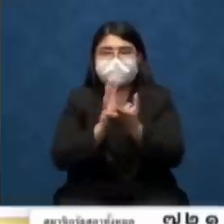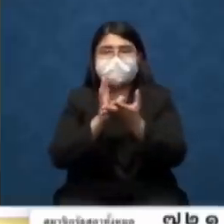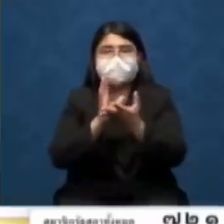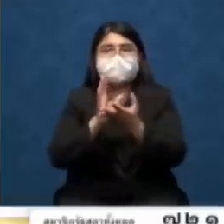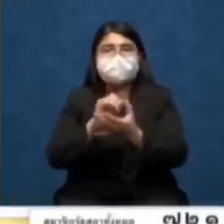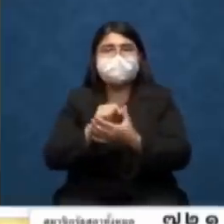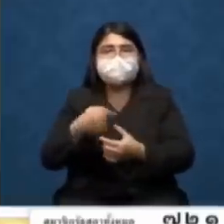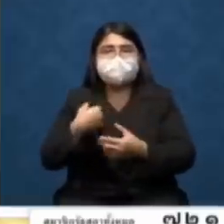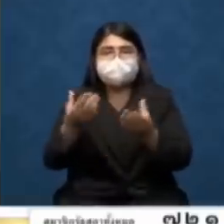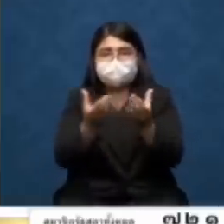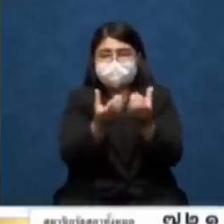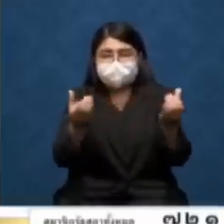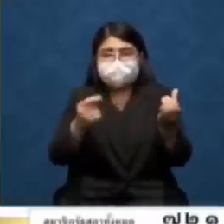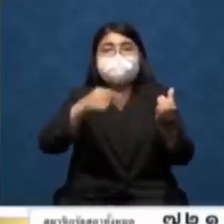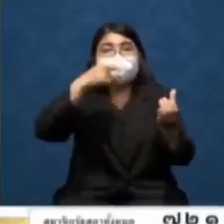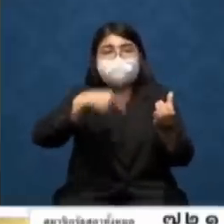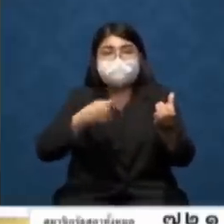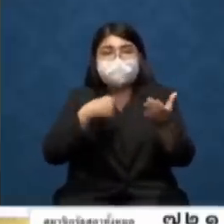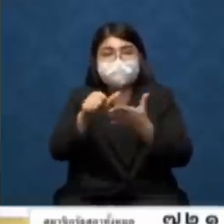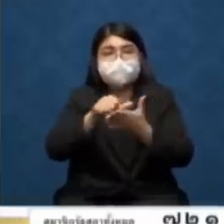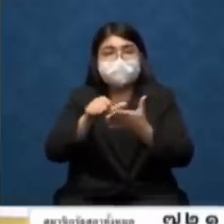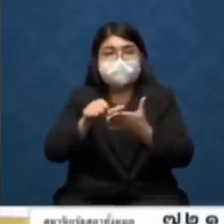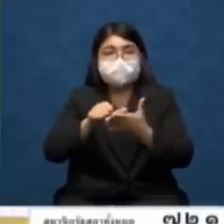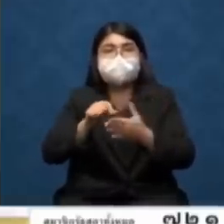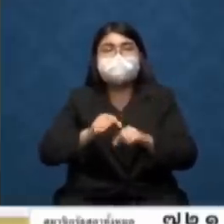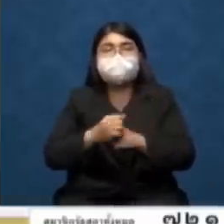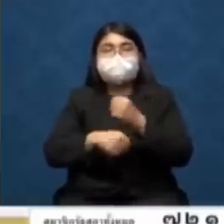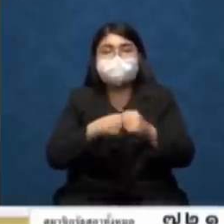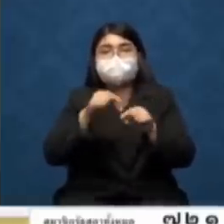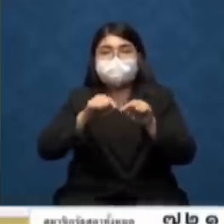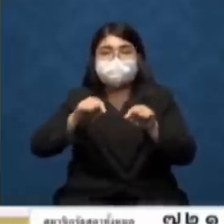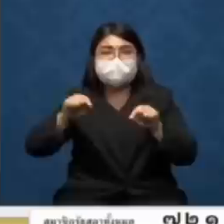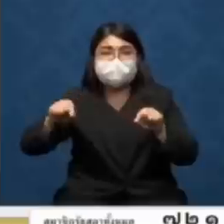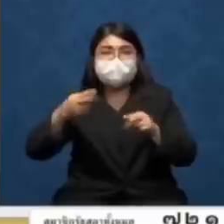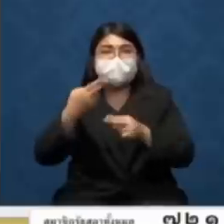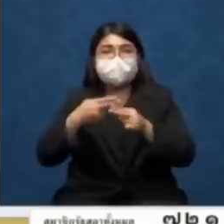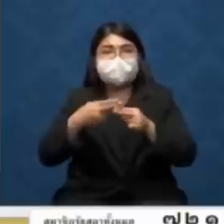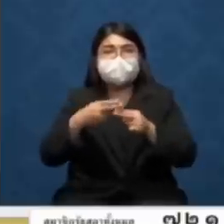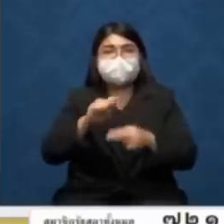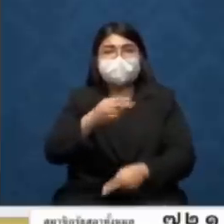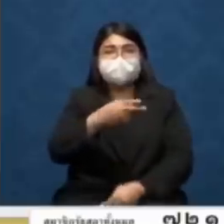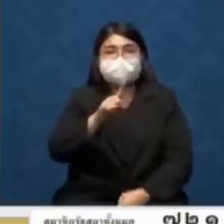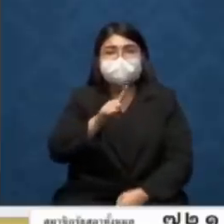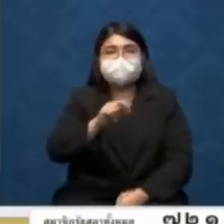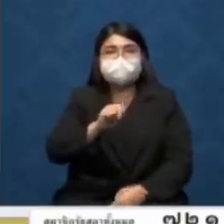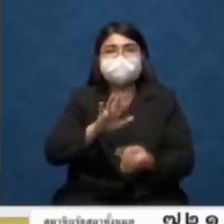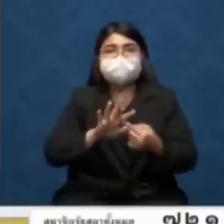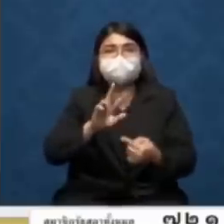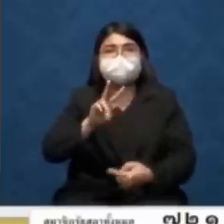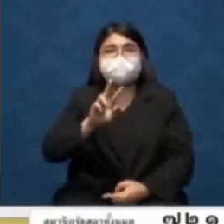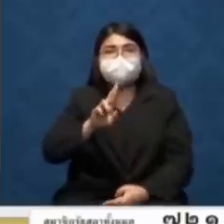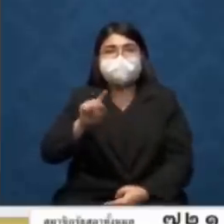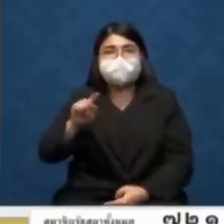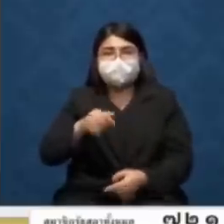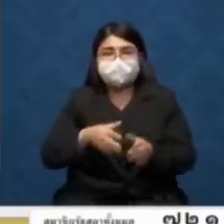น จากรางรนำรนแรชนะจากไยแ่ไขเพมเตพธศักราษจุุด จุด งาธนาทรจึงรงอักิ กัปชาชมพศิแล้ตั้งจำนวน 765